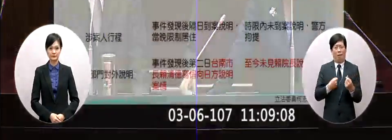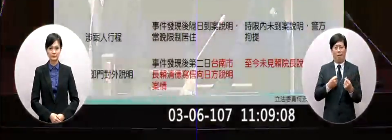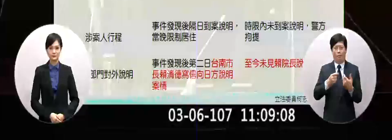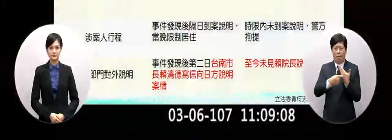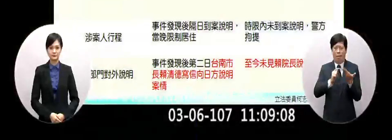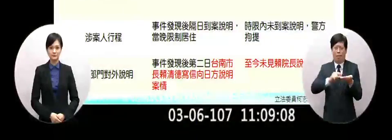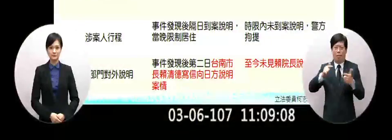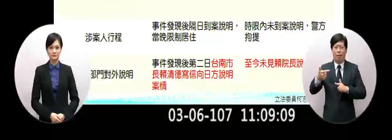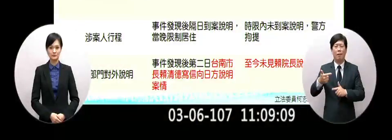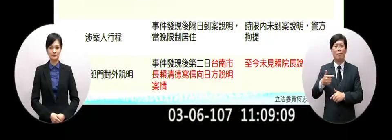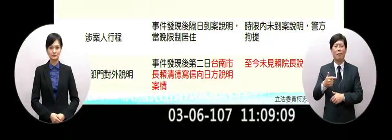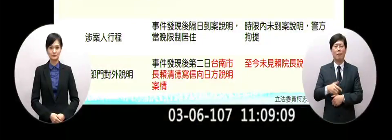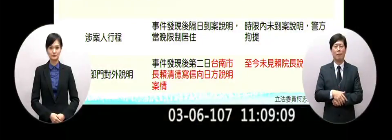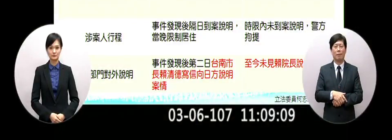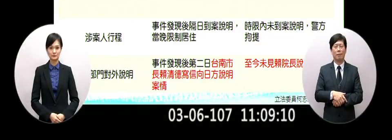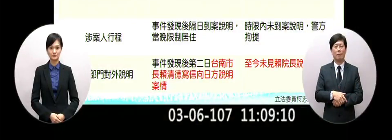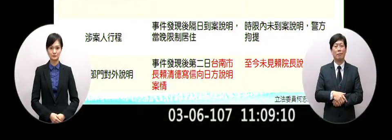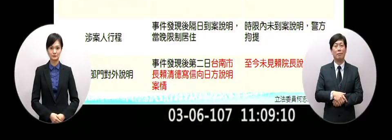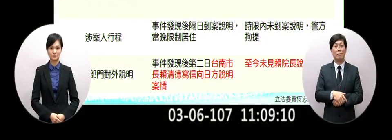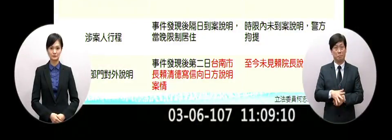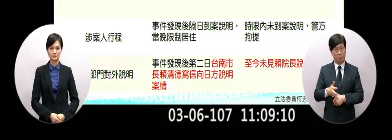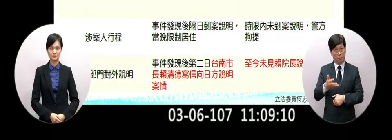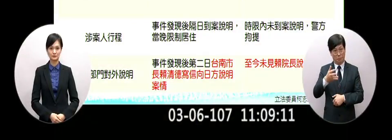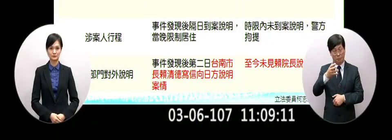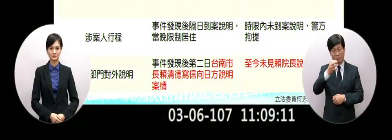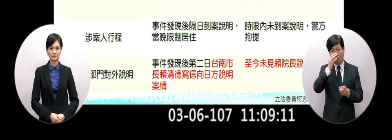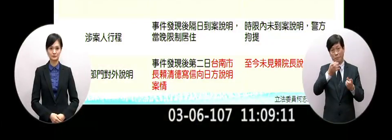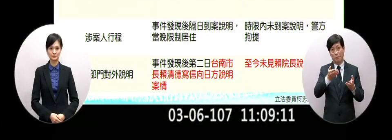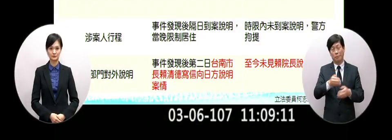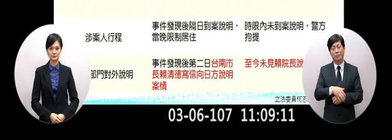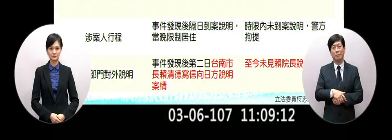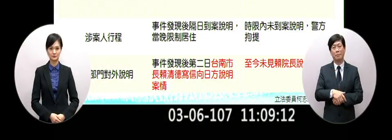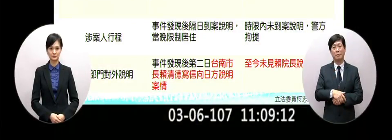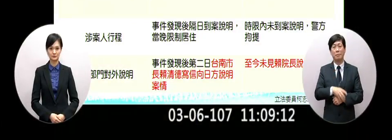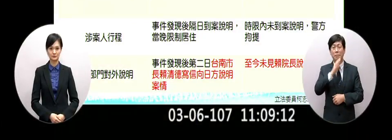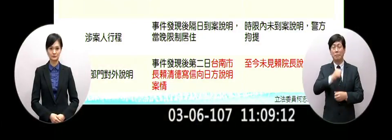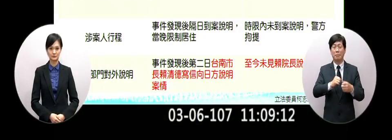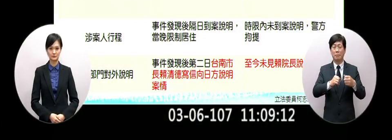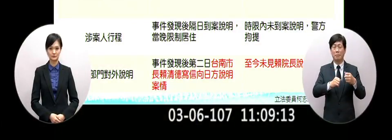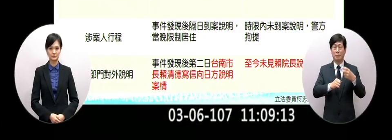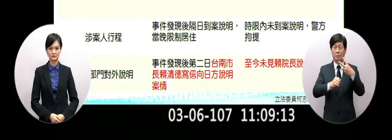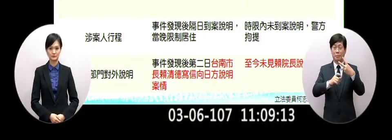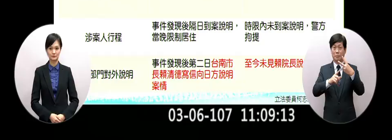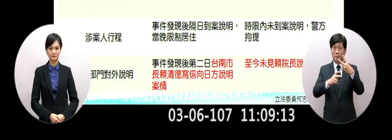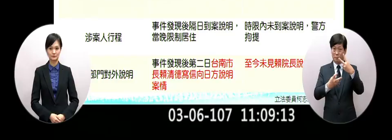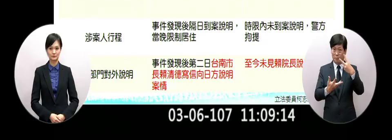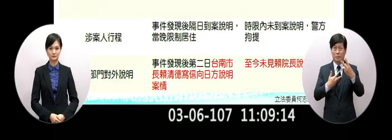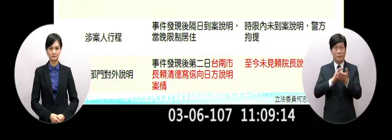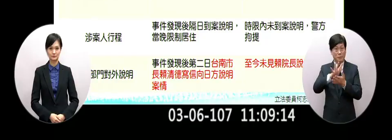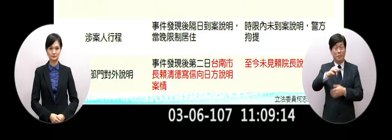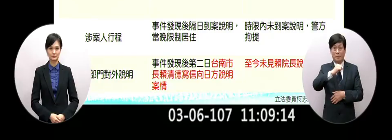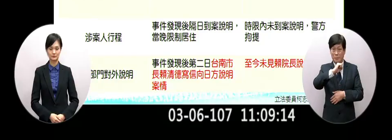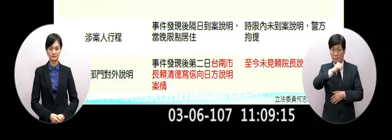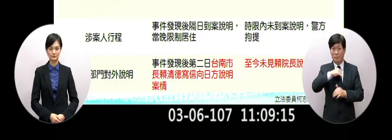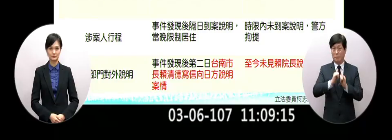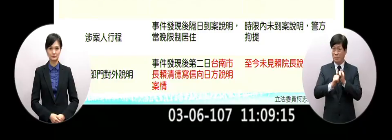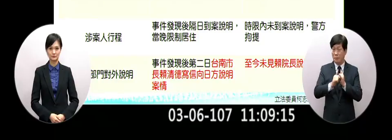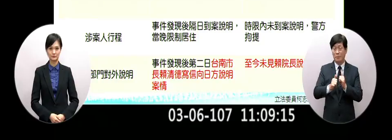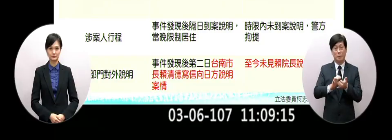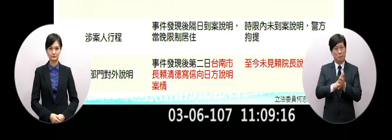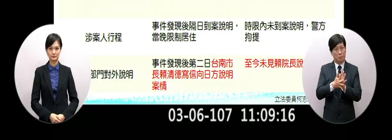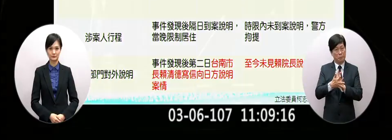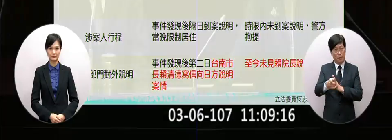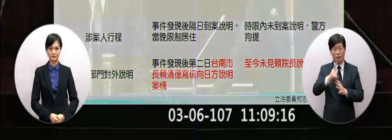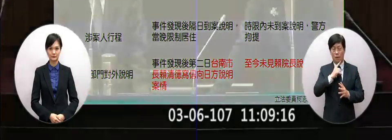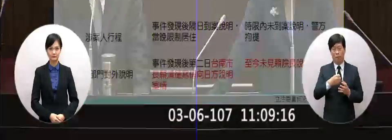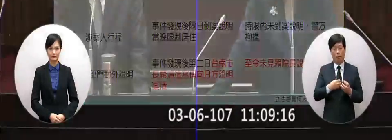标准的问题。部长我现在就好，同样的，我想228之后呢，我们整个台湾的社会呢变得非常的